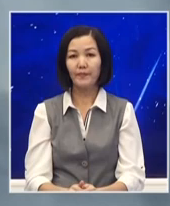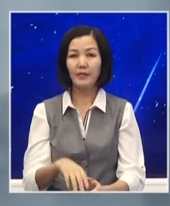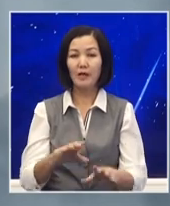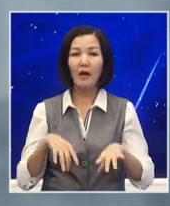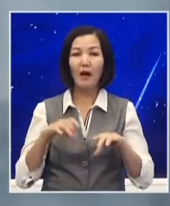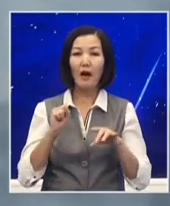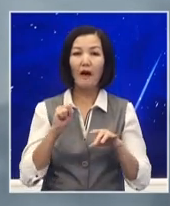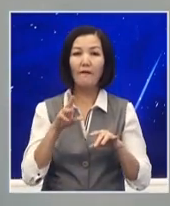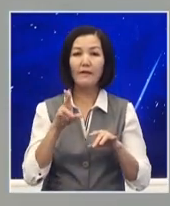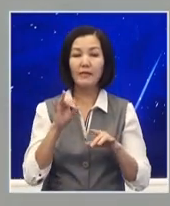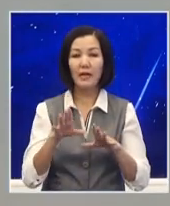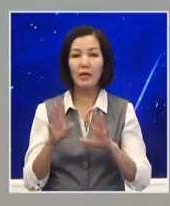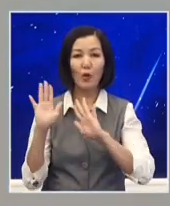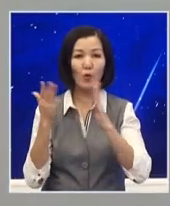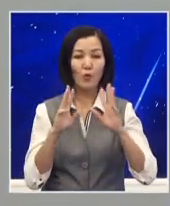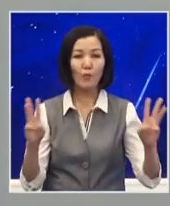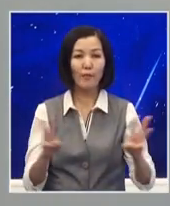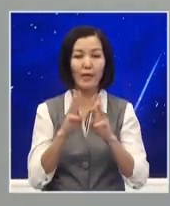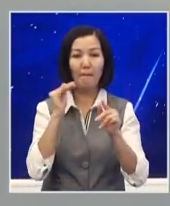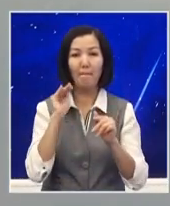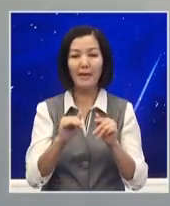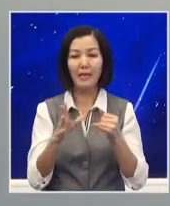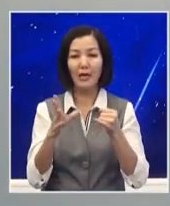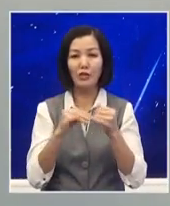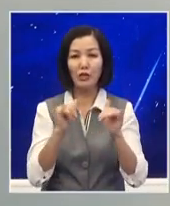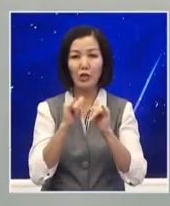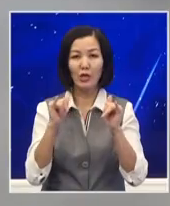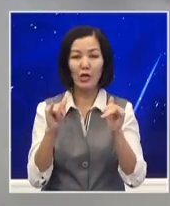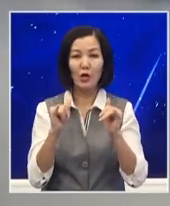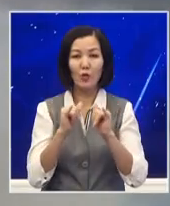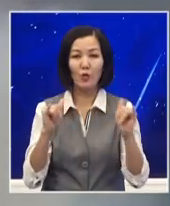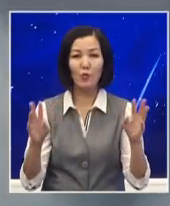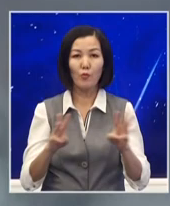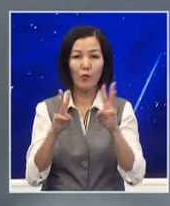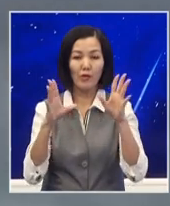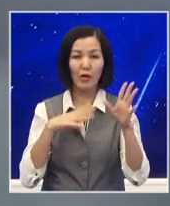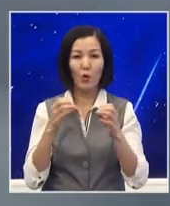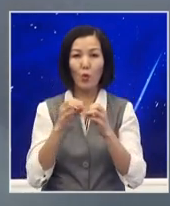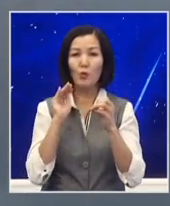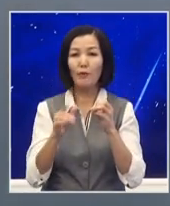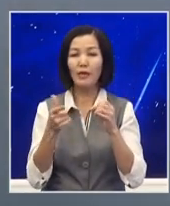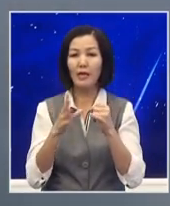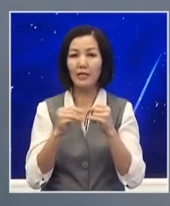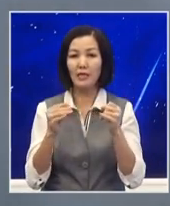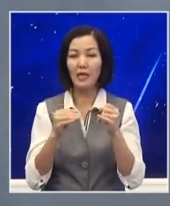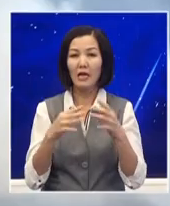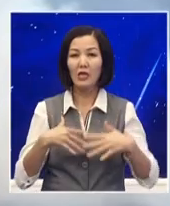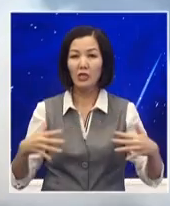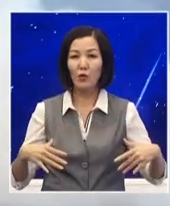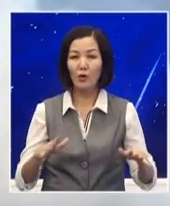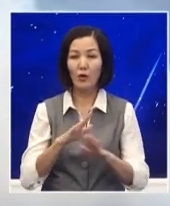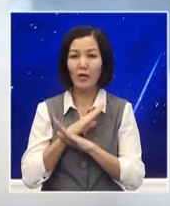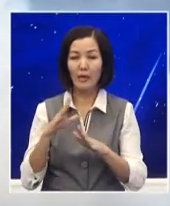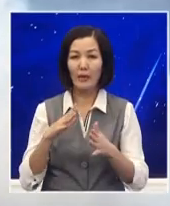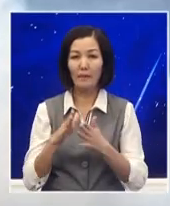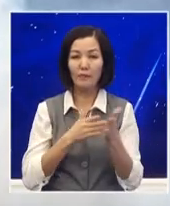Австралияда өршіген орман өрті қасқағым уақытта мыңдаған гектар жерді күлге айналдырды. Аймақтағы ондаған мың коала қырылып қалған. Тілсіз жау